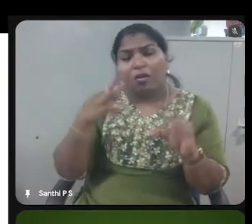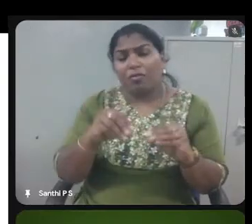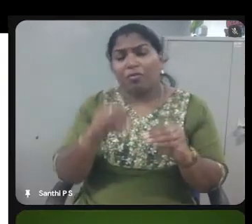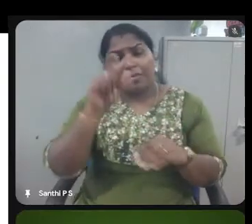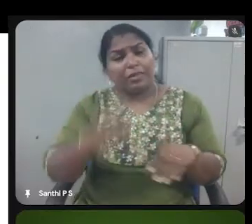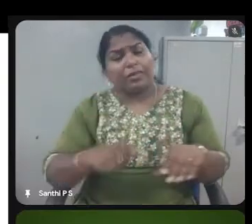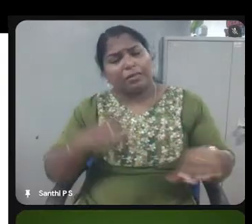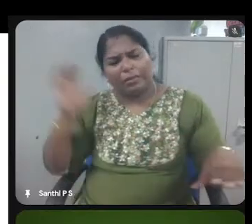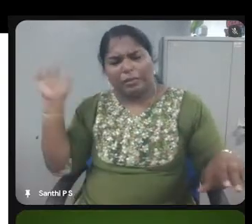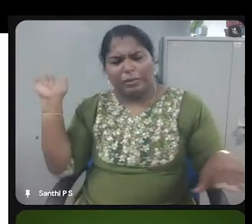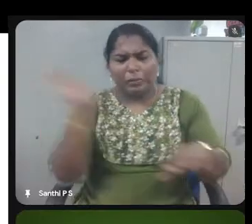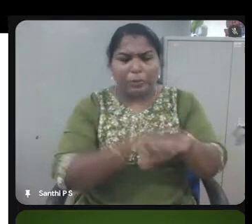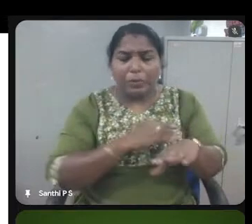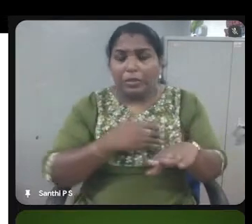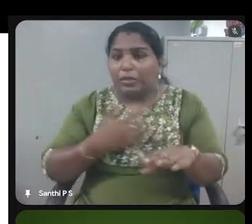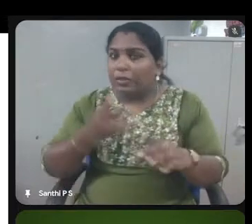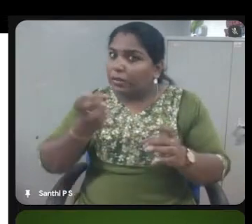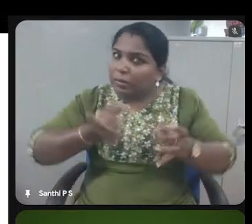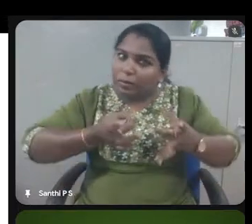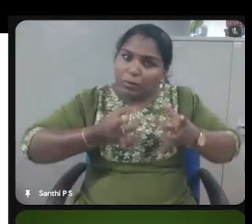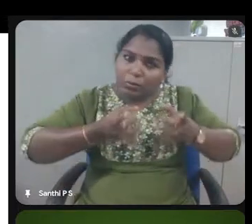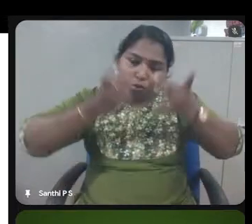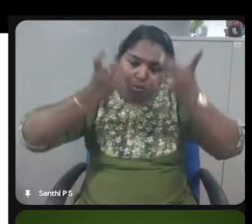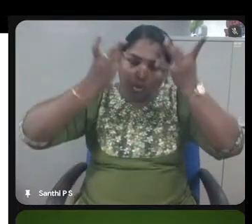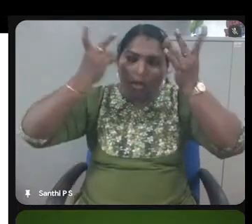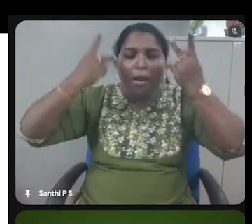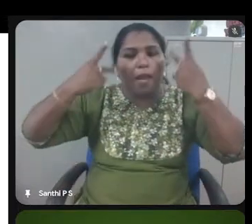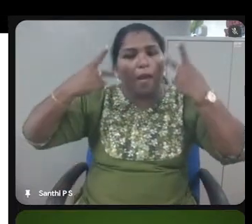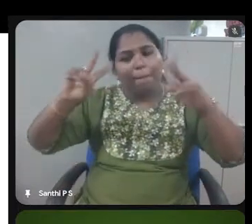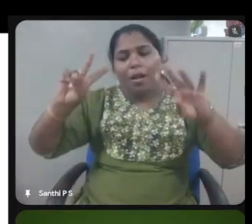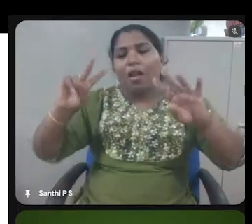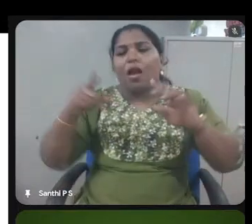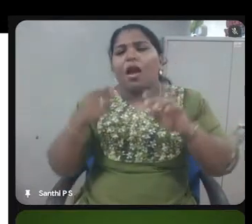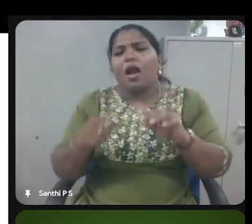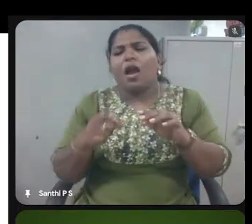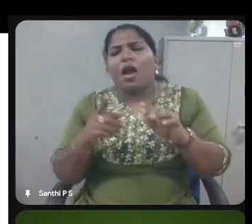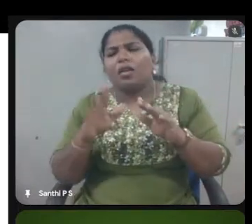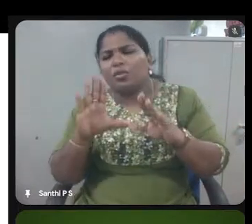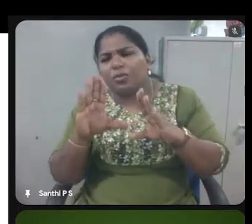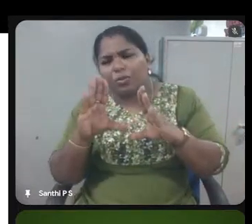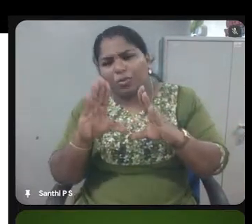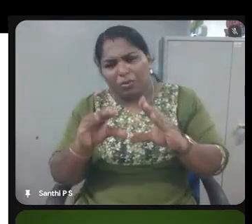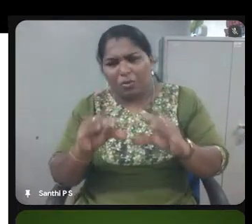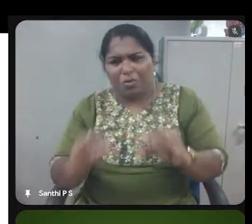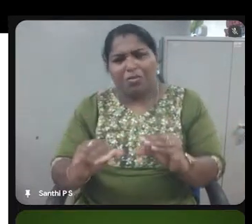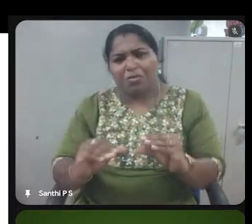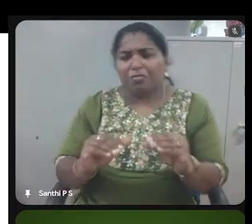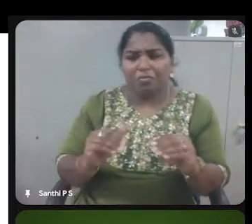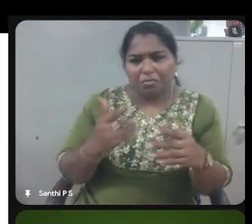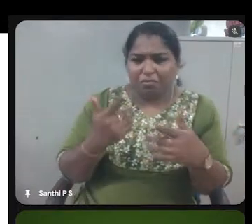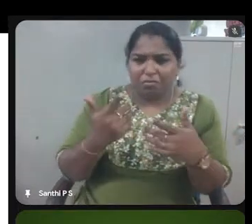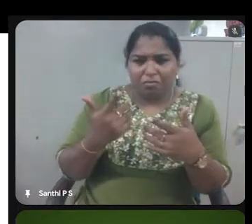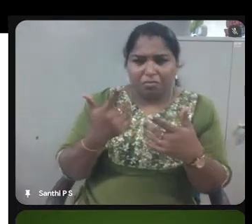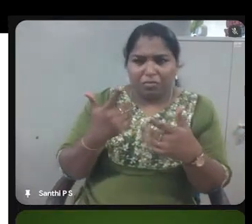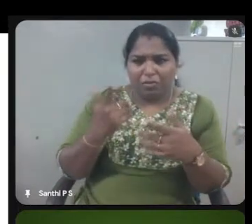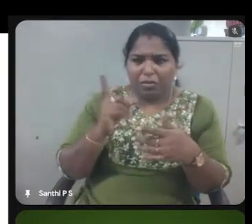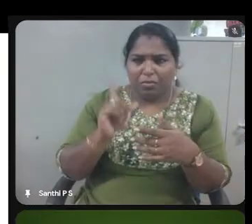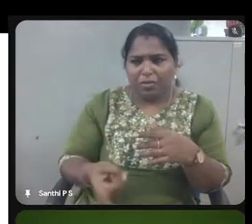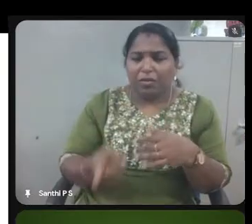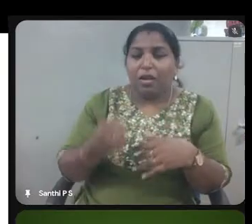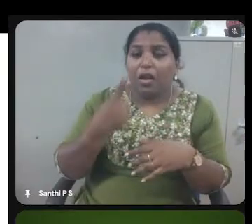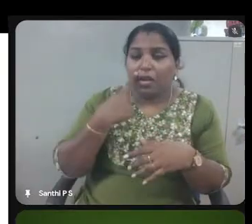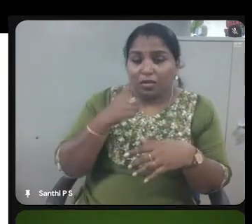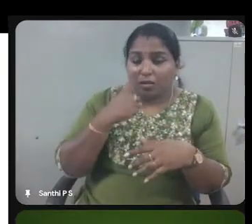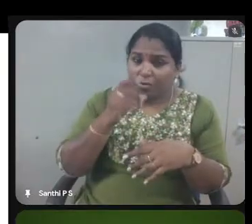പിടിക്കുക അത്തരത്തിലുള്ള വലിയ ബഹളം കാര്യങ്ങളാണ് ഉണ്ടാക്കാറുള്ളത്. അപ്പൊ നമ്മൾ അതുകൂടി കുറച്ച് കൊണ്ടുവരുമെന്ന് ആ പാരന്റ്സിന് നമ്മള് പറഞ്ഞപ്പോ